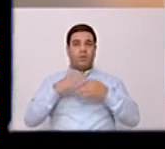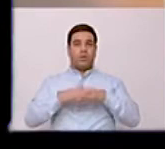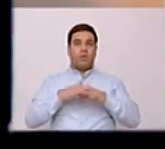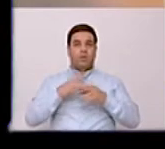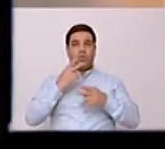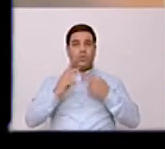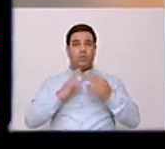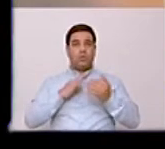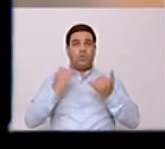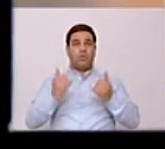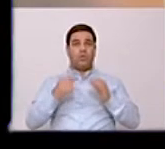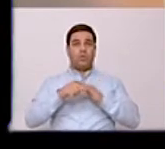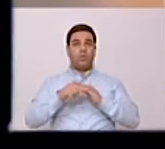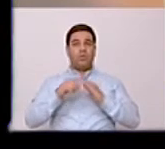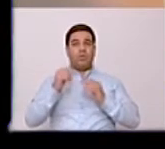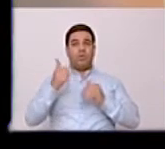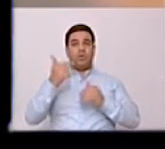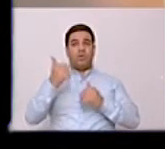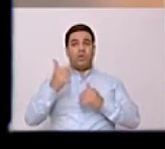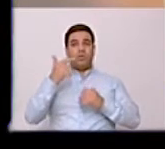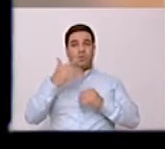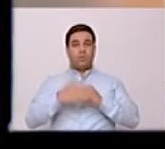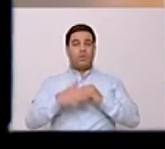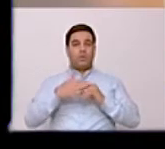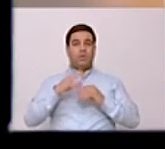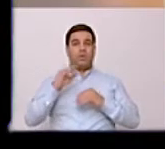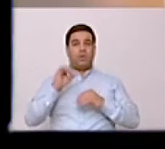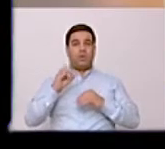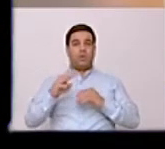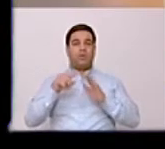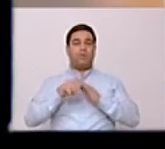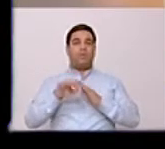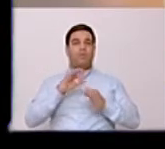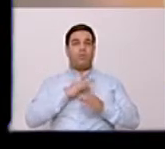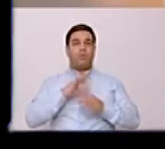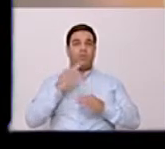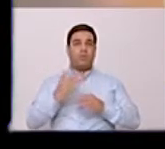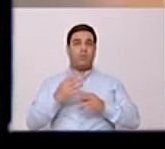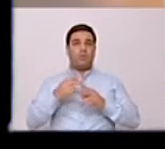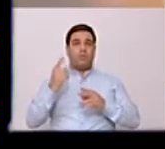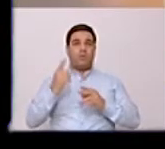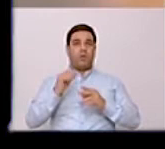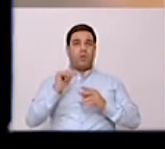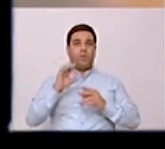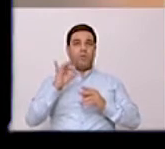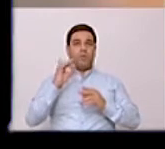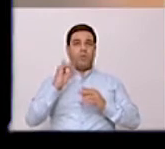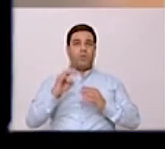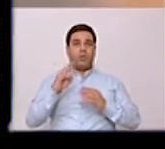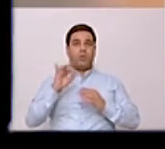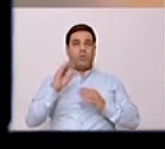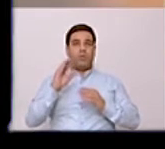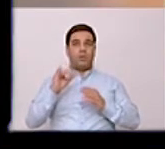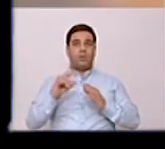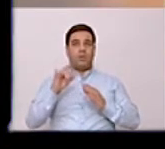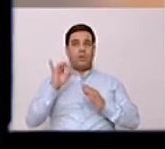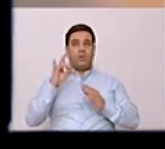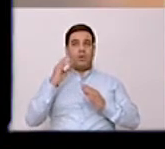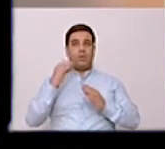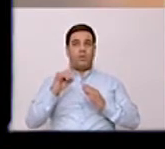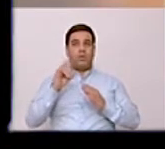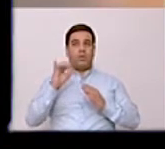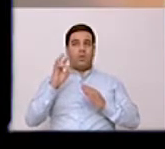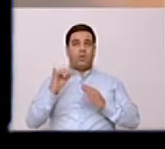o'tdik. Keling endi mustahkamlash uchun test sinovlaridan foydalansak. Birinchisi, Abulfayzxon dramasida